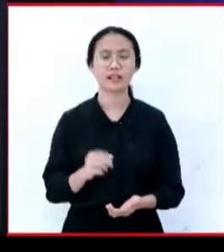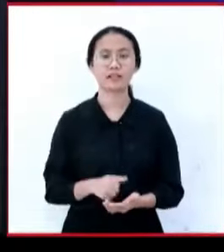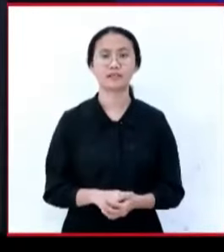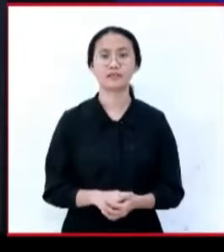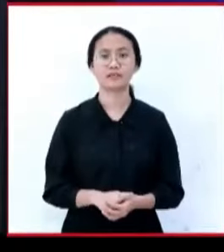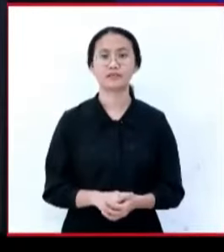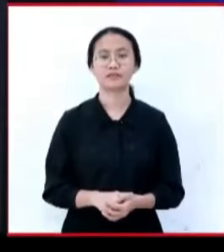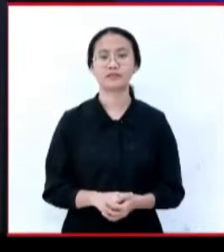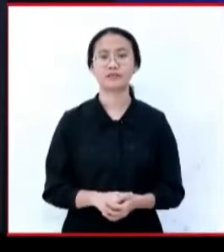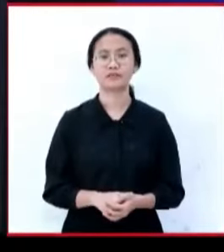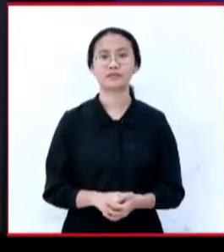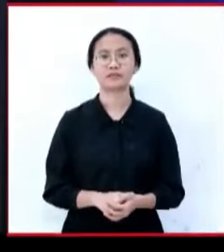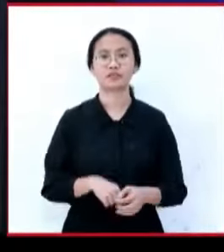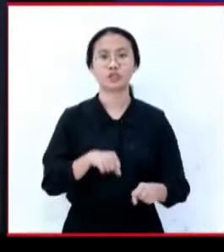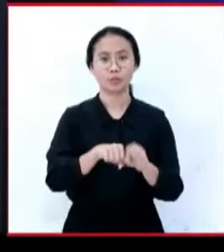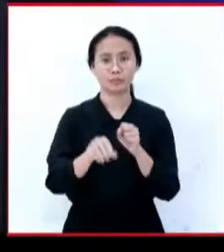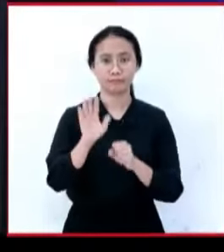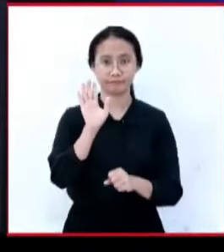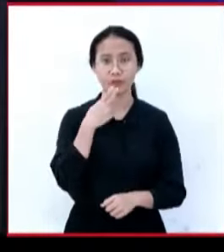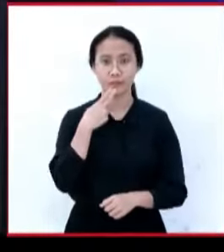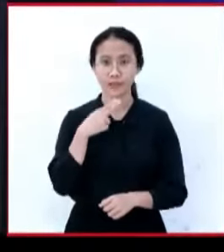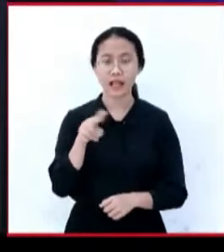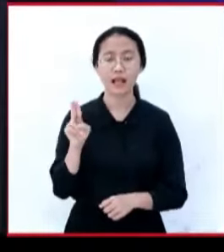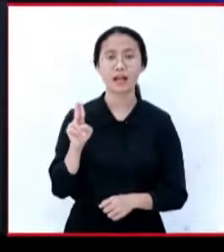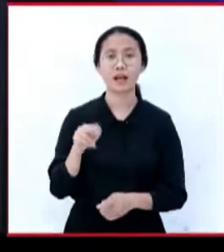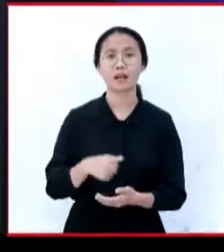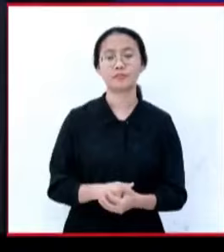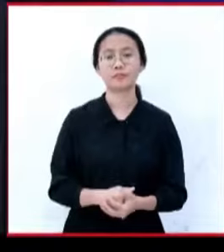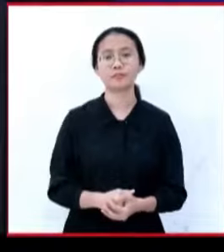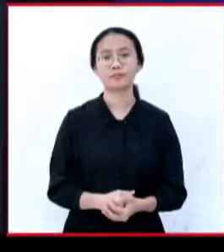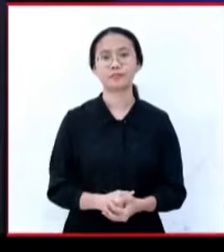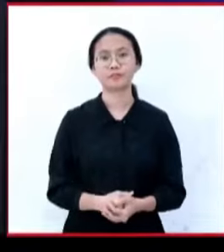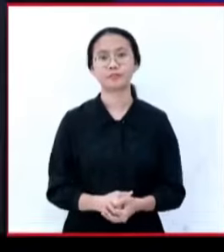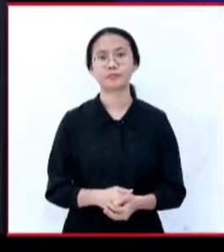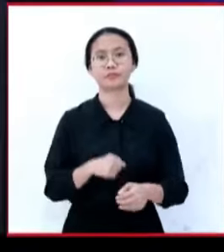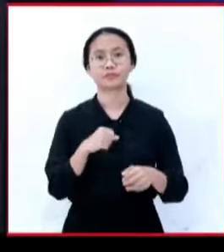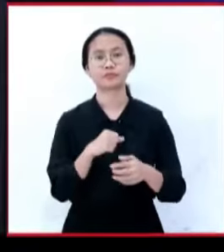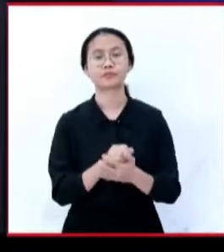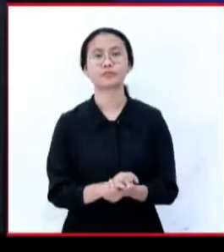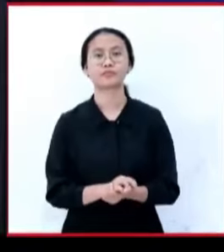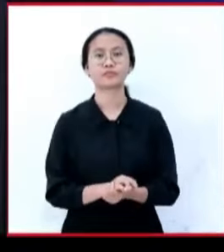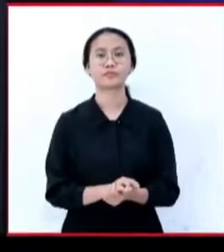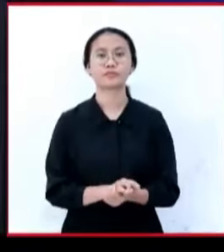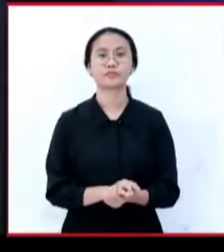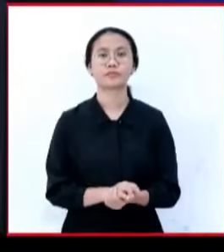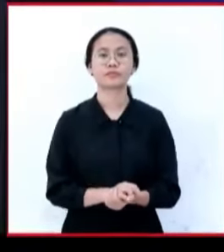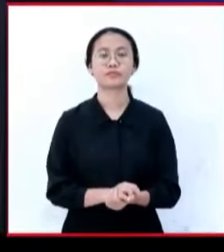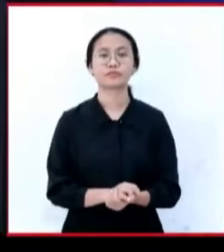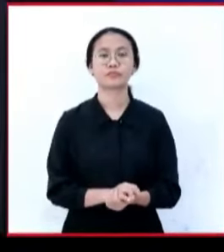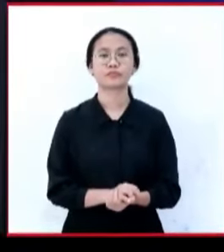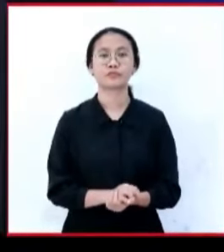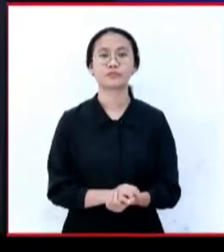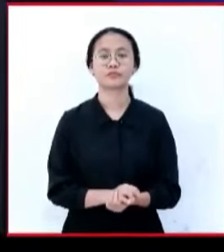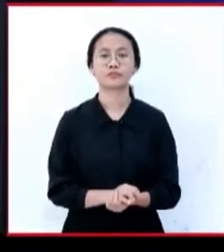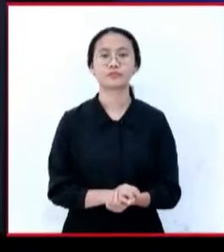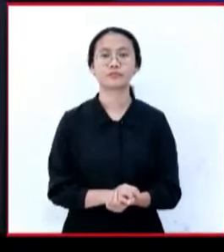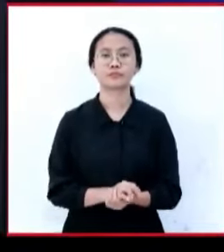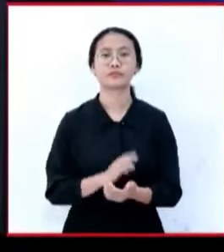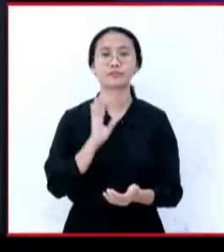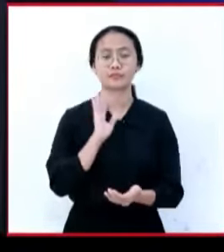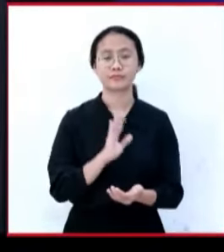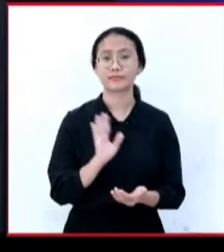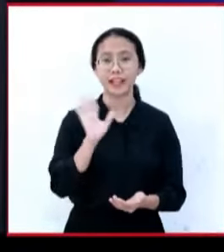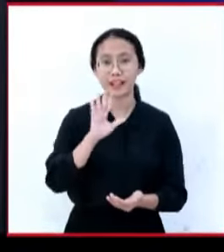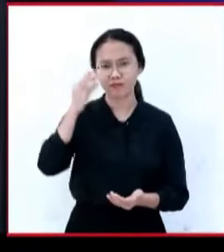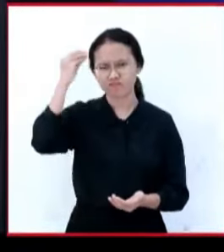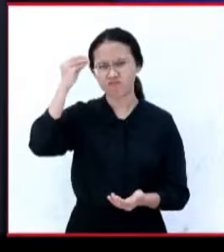surga asal saudara orang percaya sungguh-sungguh dan saatnya saudara dibawa ke surga waktu langsung mati gak usah